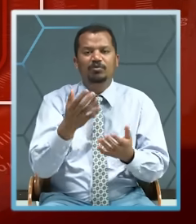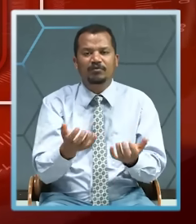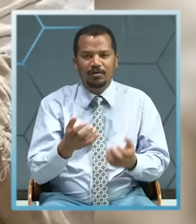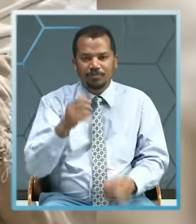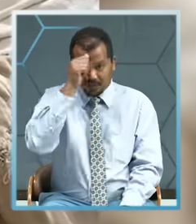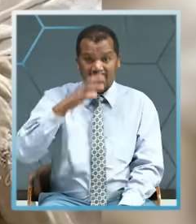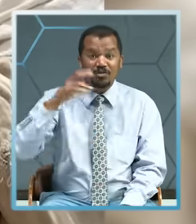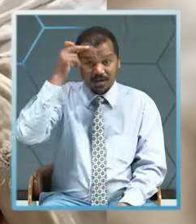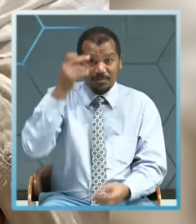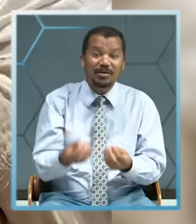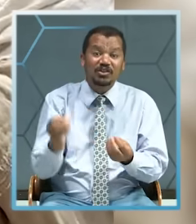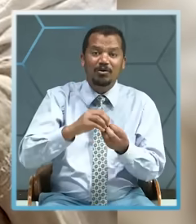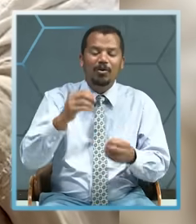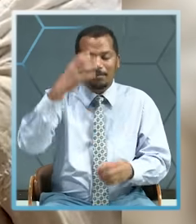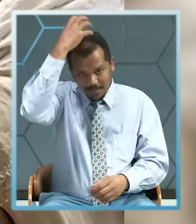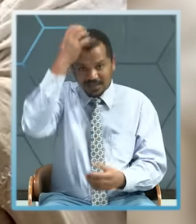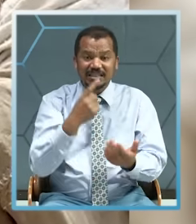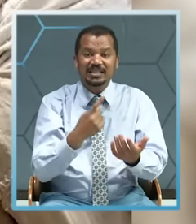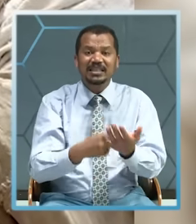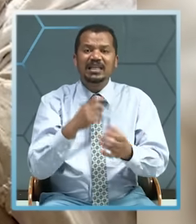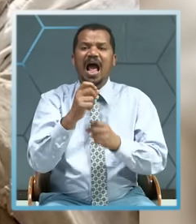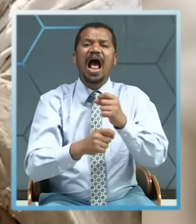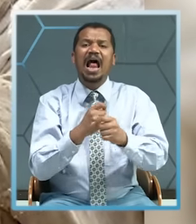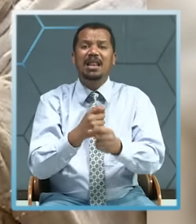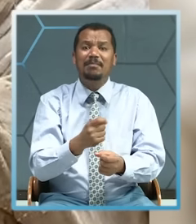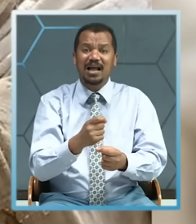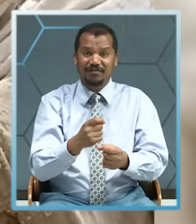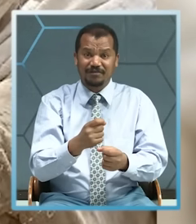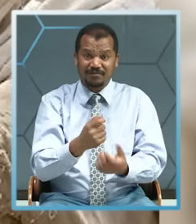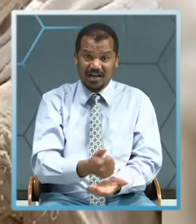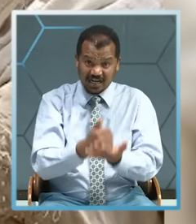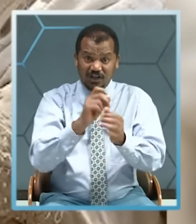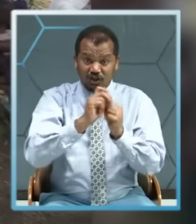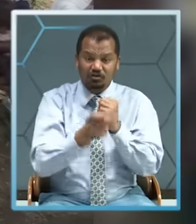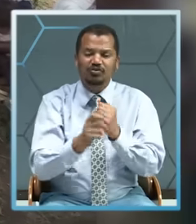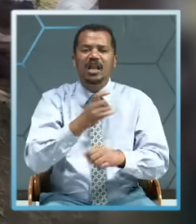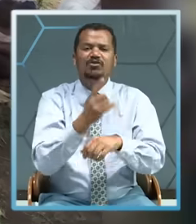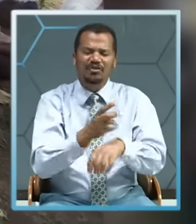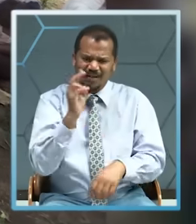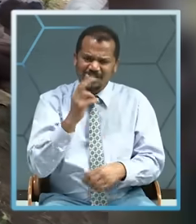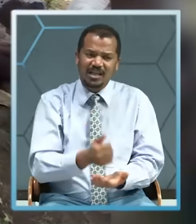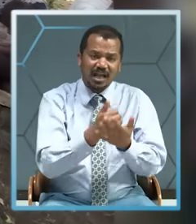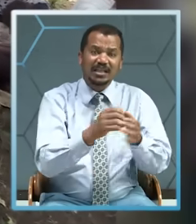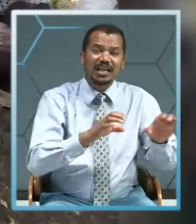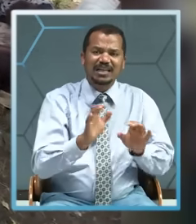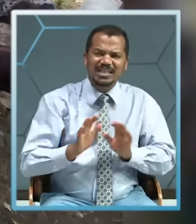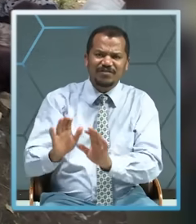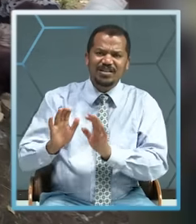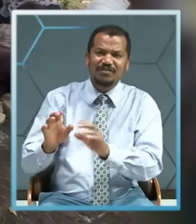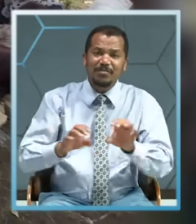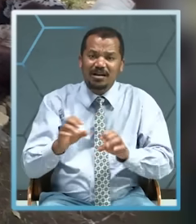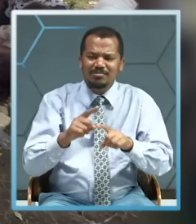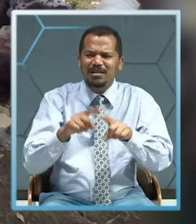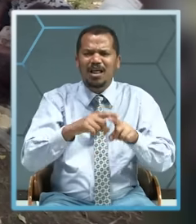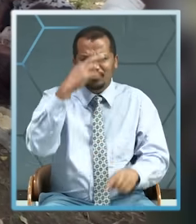ለመግለጽ ፈልጋለሁ። አቶ ደበበ አክለውም መንግስት እነዚህ ዓለም አቀፍ ለጋሽ ድርጅቶች ለዜጎች አፋጣኝ እርዳታ እንዲያደርጉ ግፊት